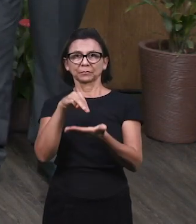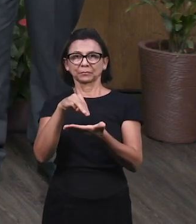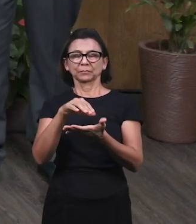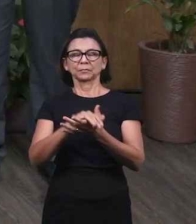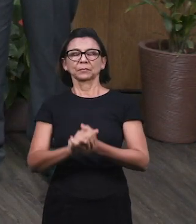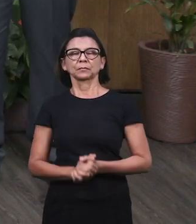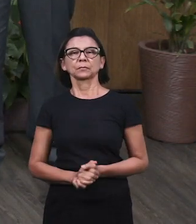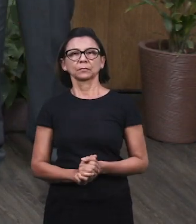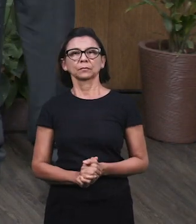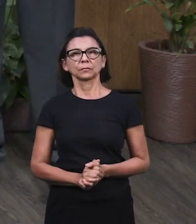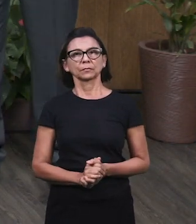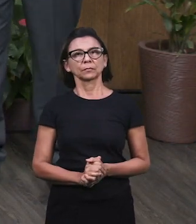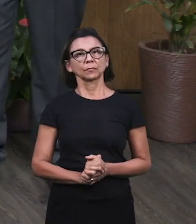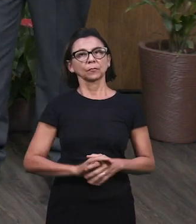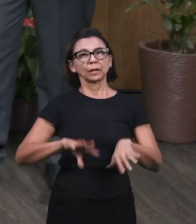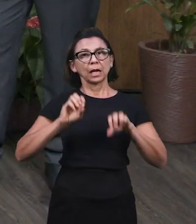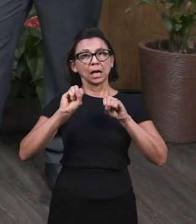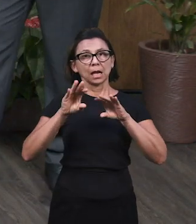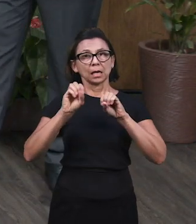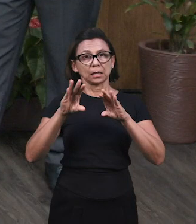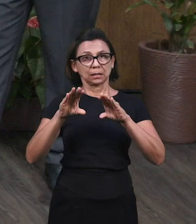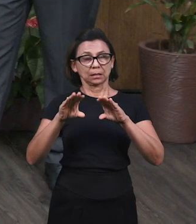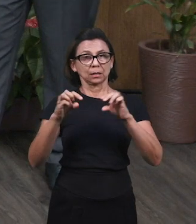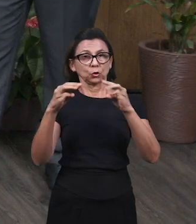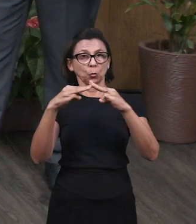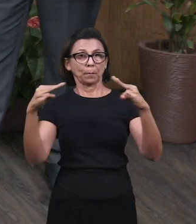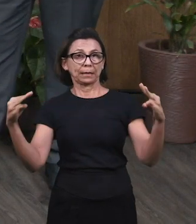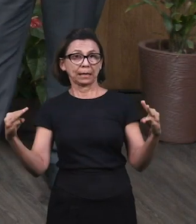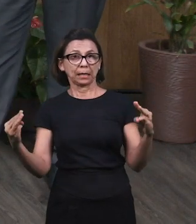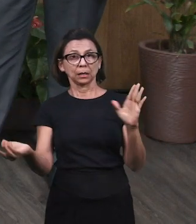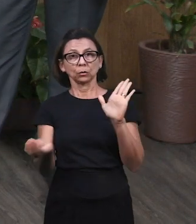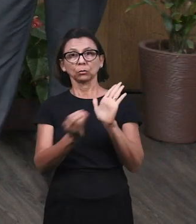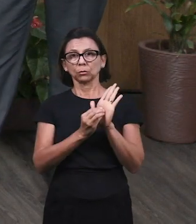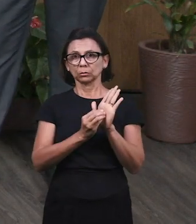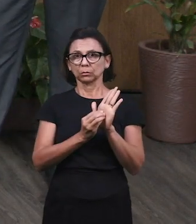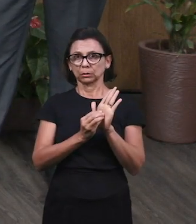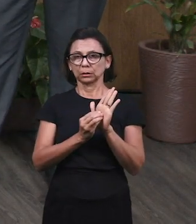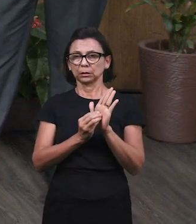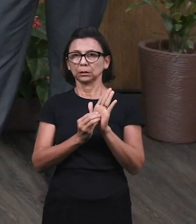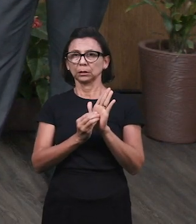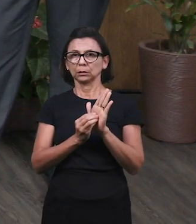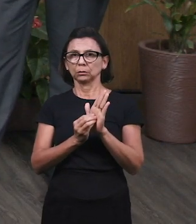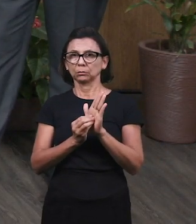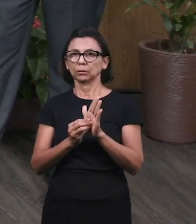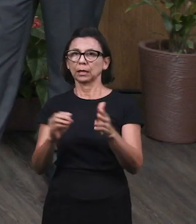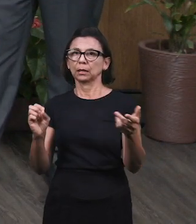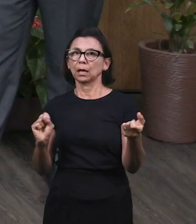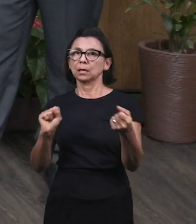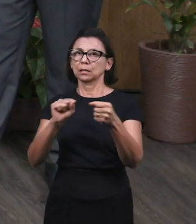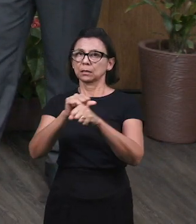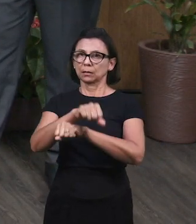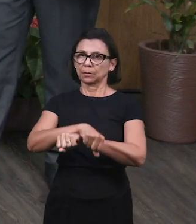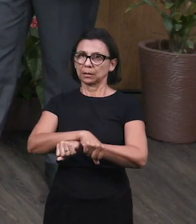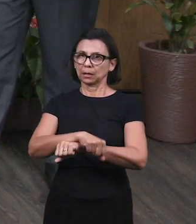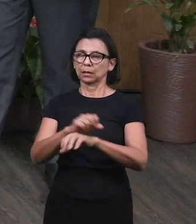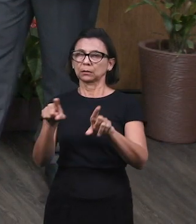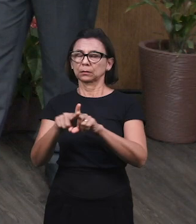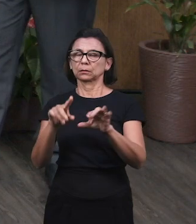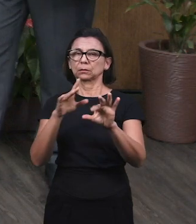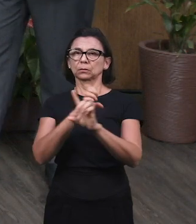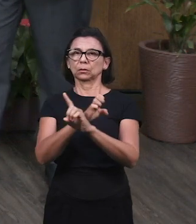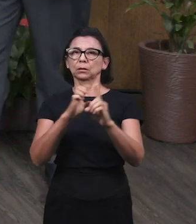des séminaires et de l'école biblique de l'Église chrétienne Maranatha. L'école biblique